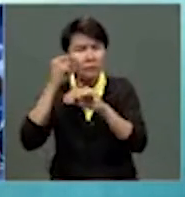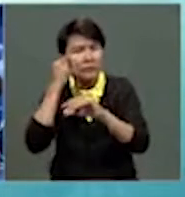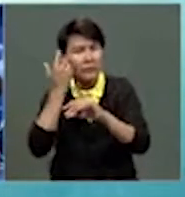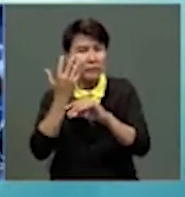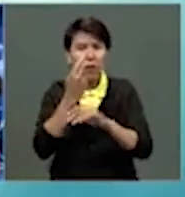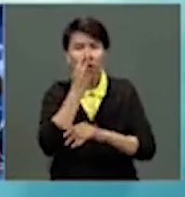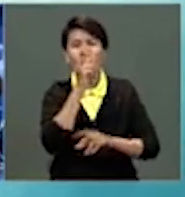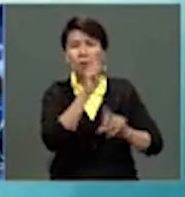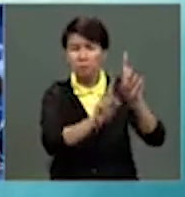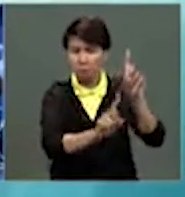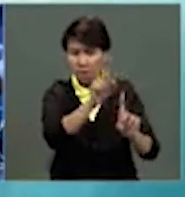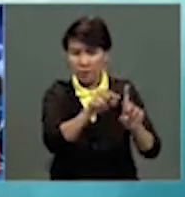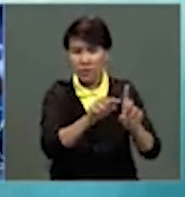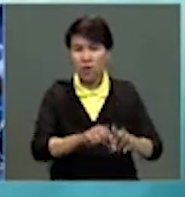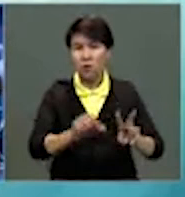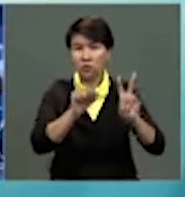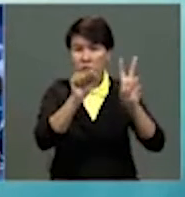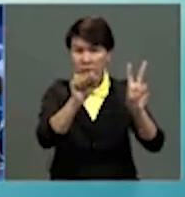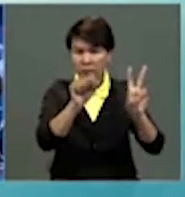สายวันนี้อะไรเป็นนิ้วหายกันแน่แดงยังตรวจหาเช็คข้อมูลตรงนี้อยู่นะครับซึ่งเกอร์เรียกว่า200